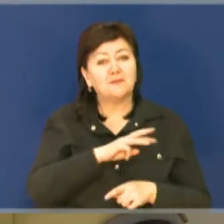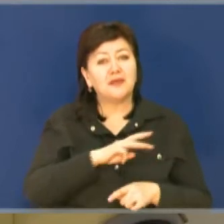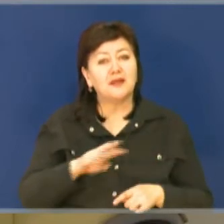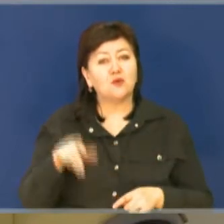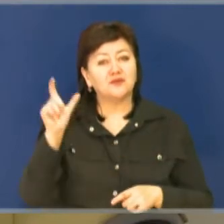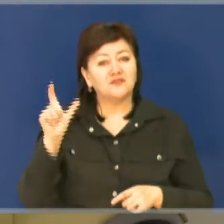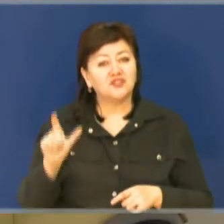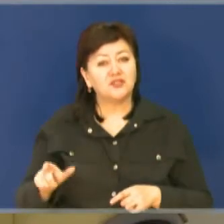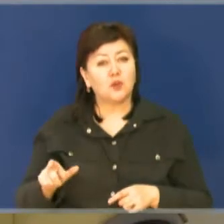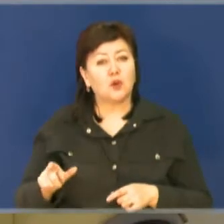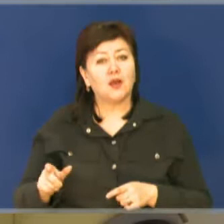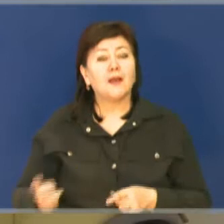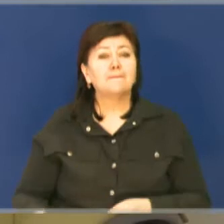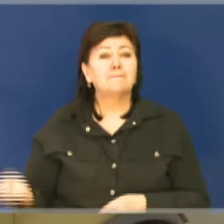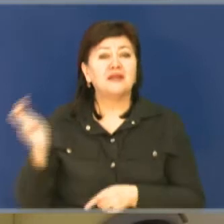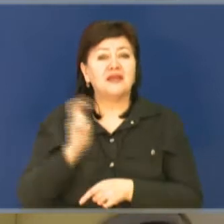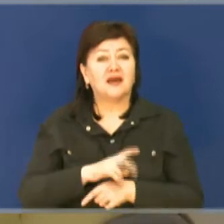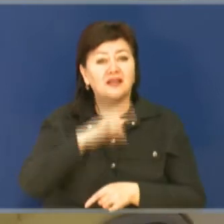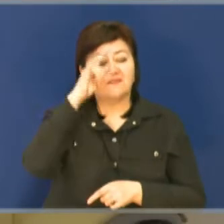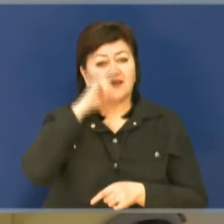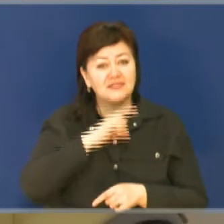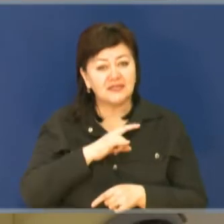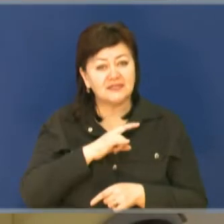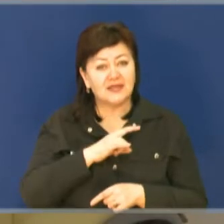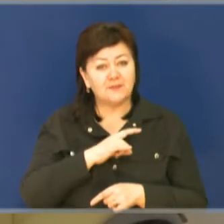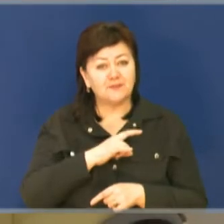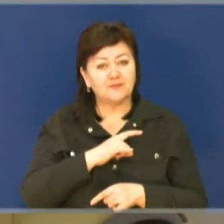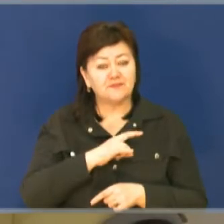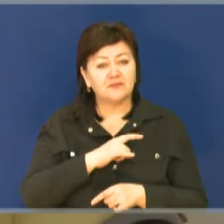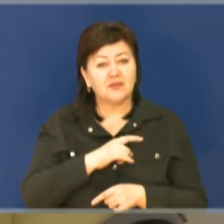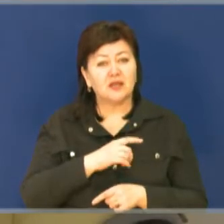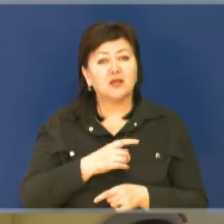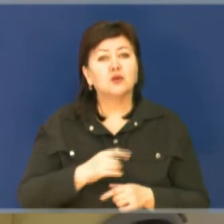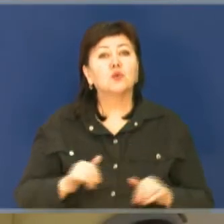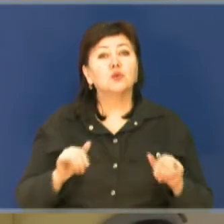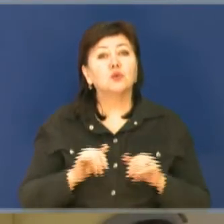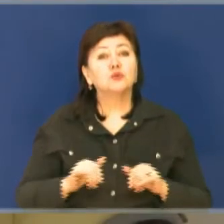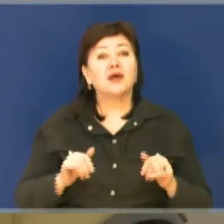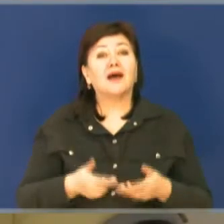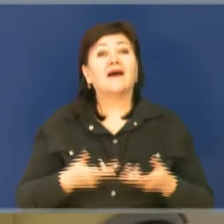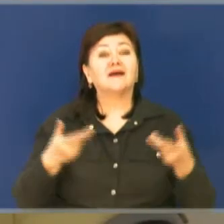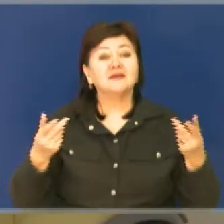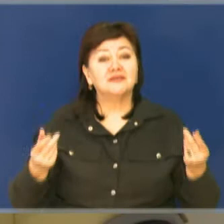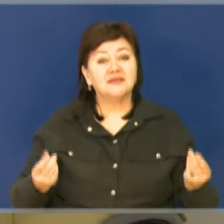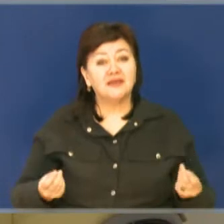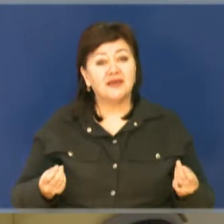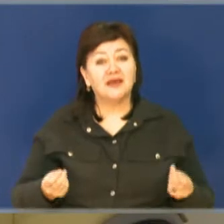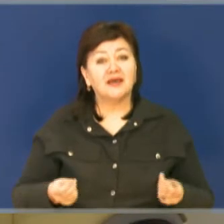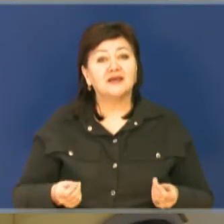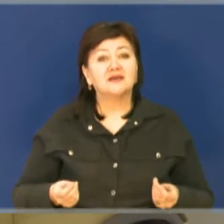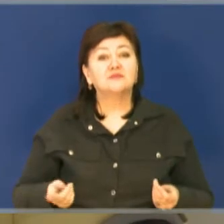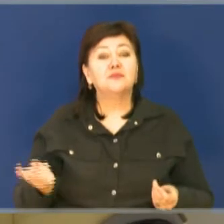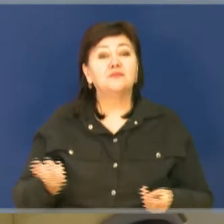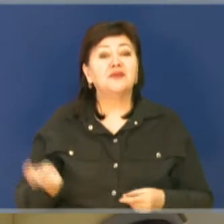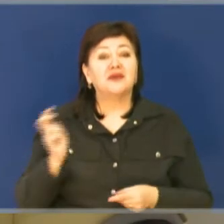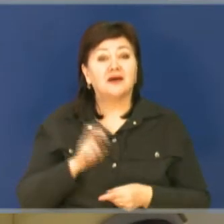5,5 миллиона человек попало в Казахстан. Вот, казалось бы, куда, где, да? И тем не менее, а это